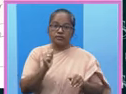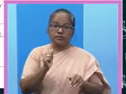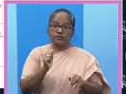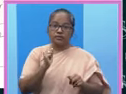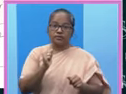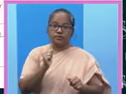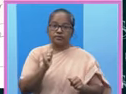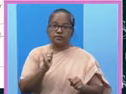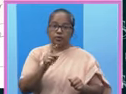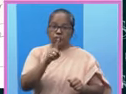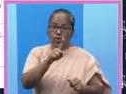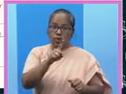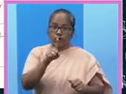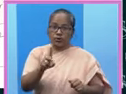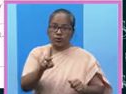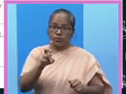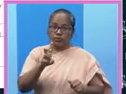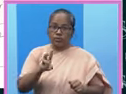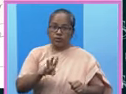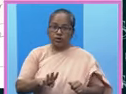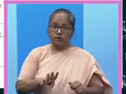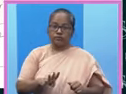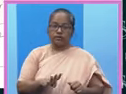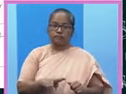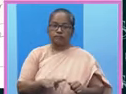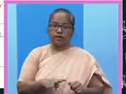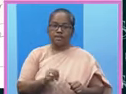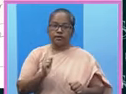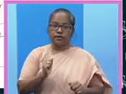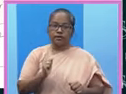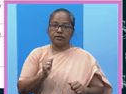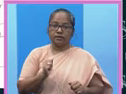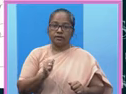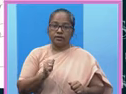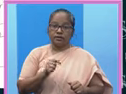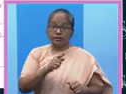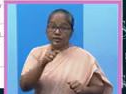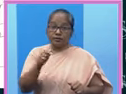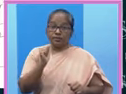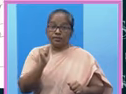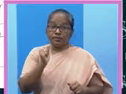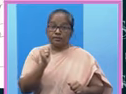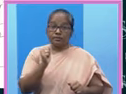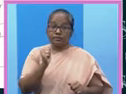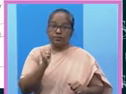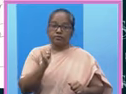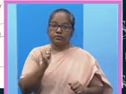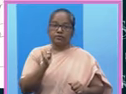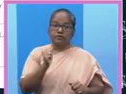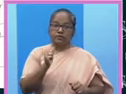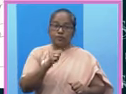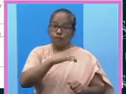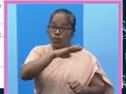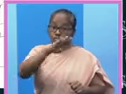எத்தனை பாகமாக பிரிச்சுருக்காங்க, 4. 1, 2, 3, 4. அப்படின்னா இங்கே யாருடைய பரப்பளவு, எதனுடைய